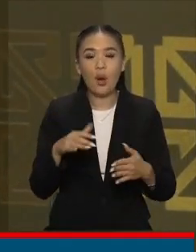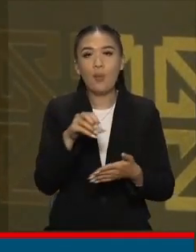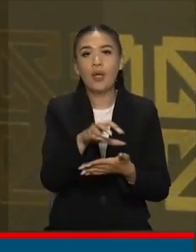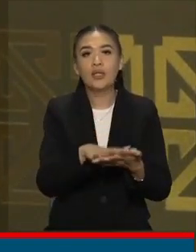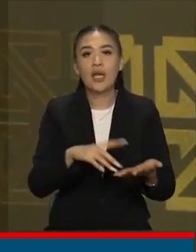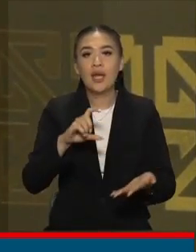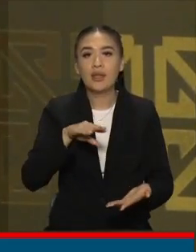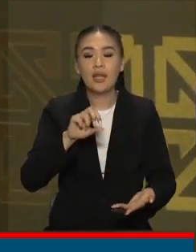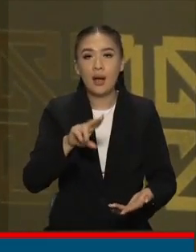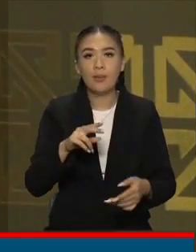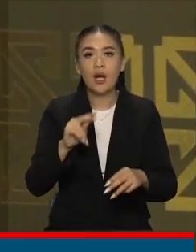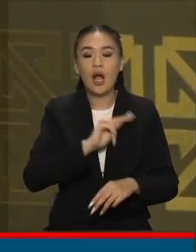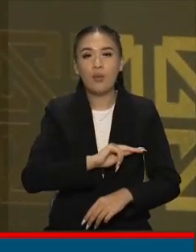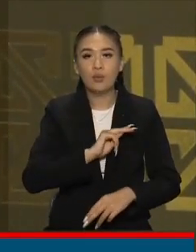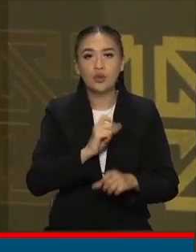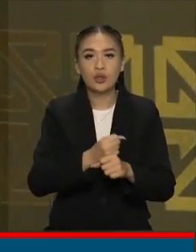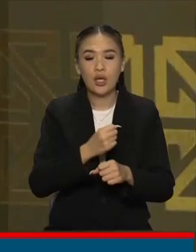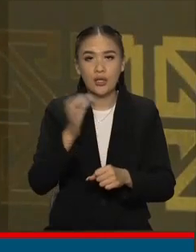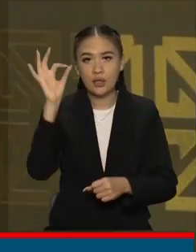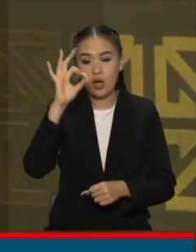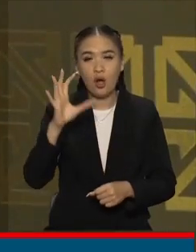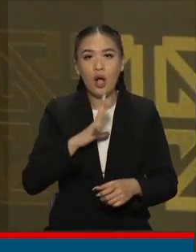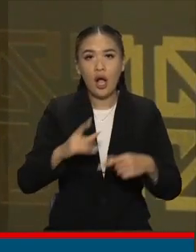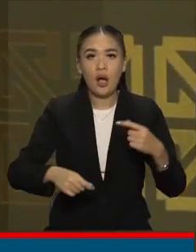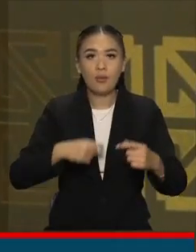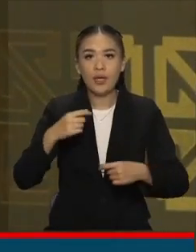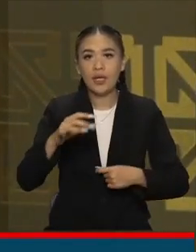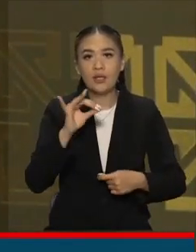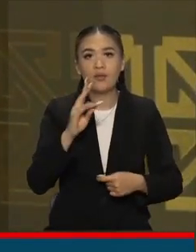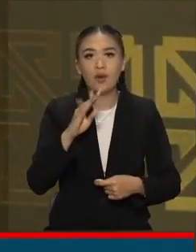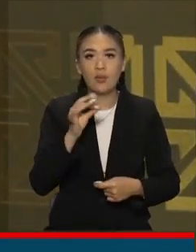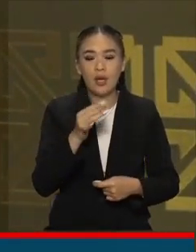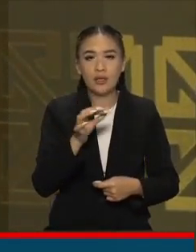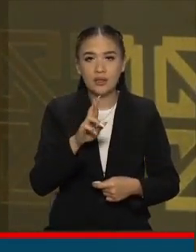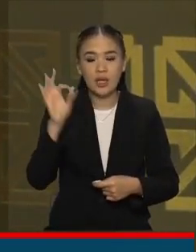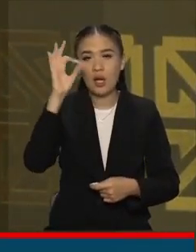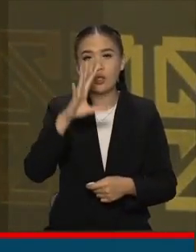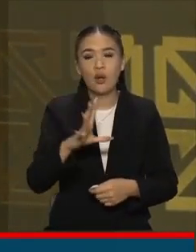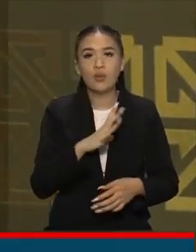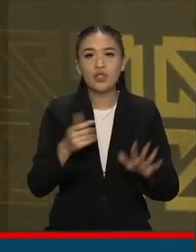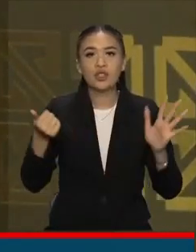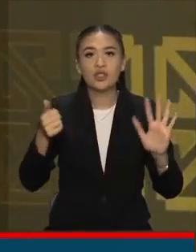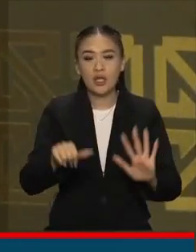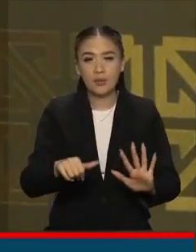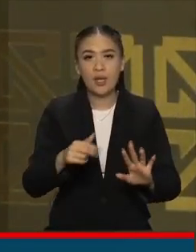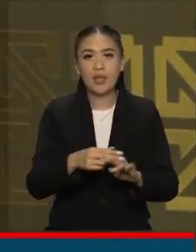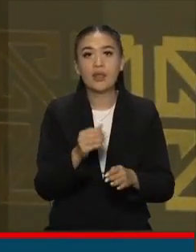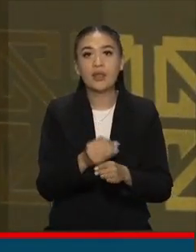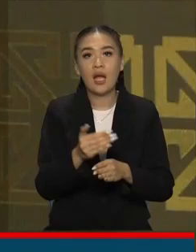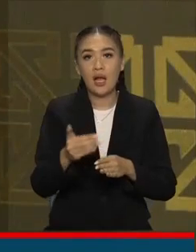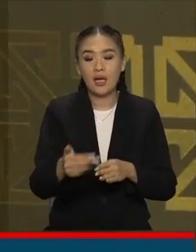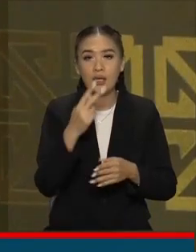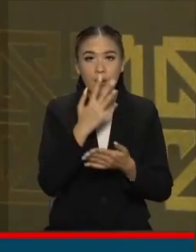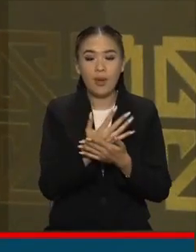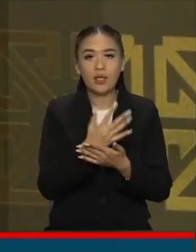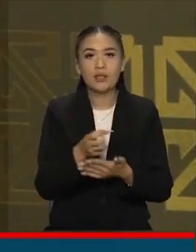этап разработки технических условий Обмена информацией которая составит среднем 6 месяцев далее последует